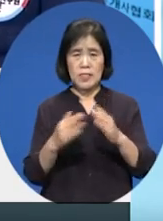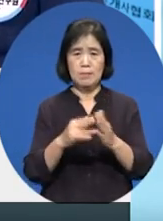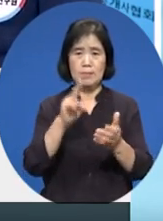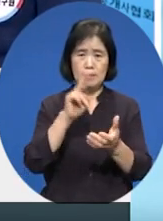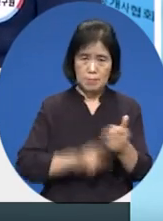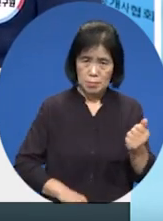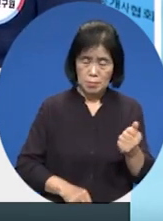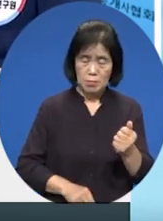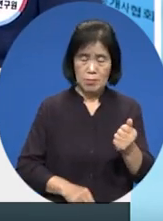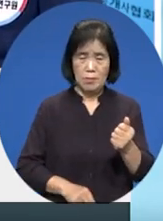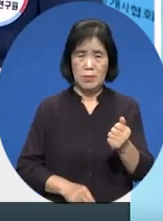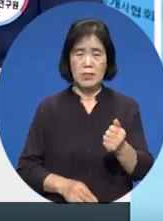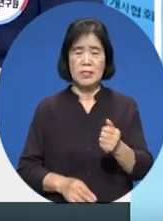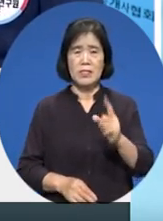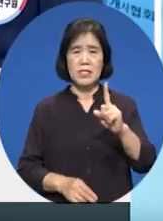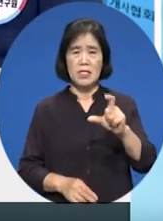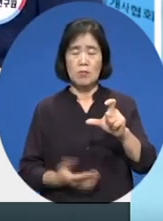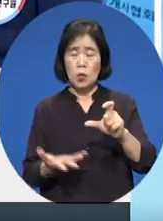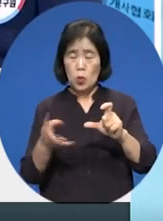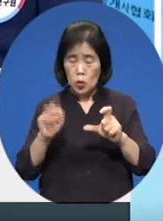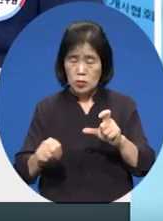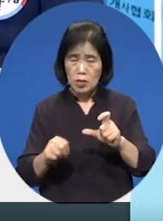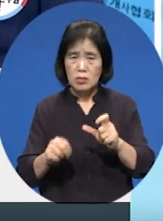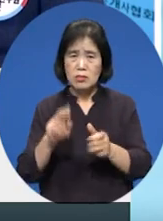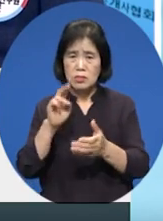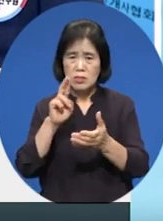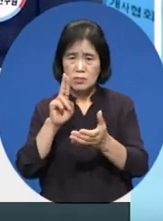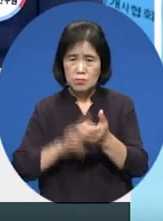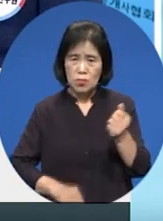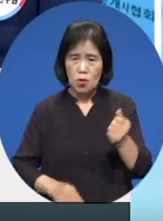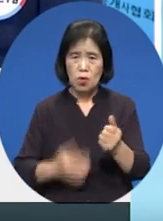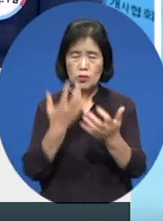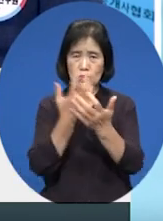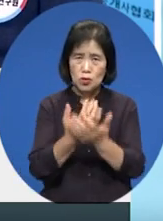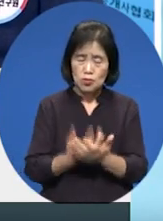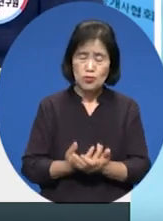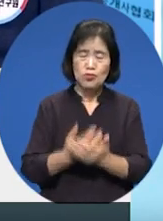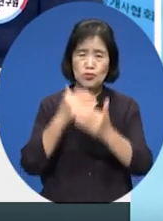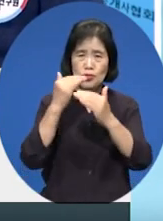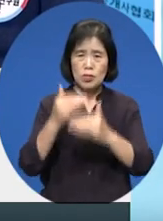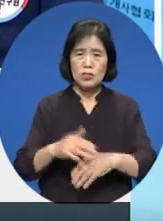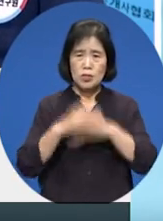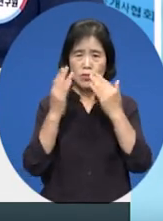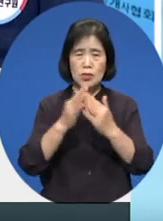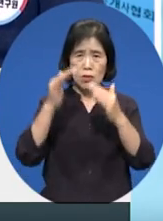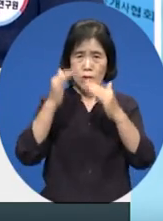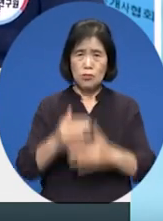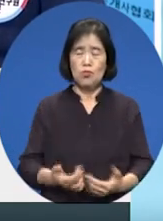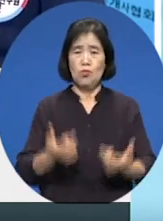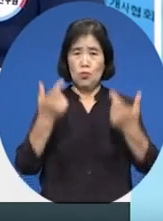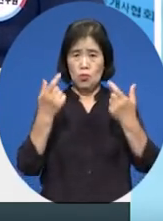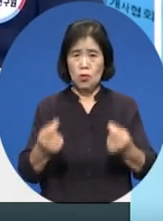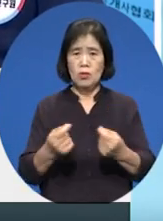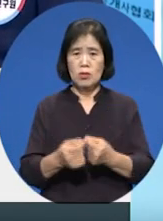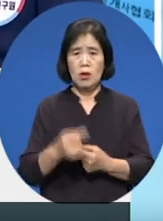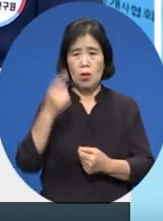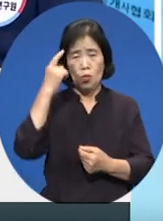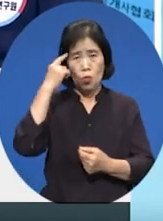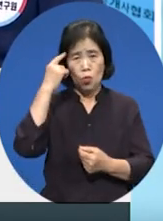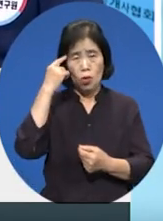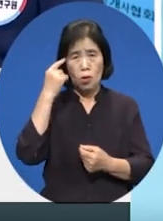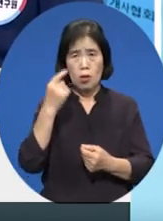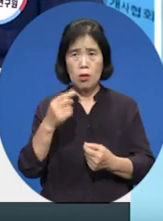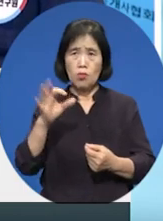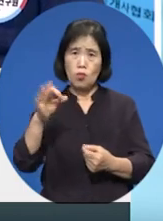파나 15억짜리 집을 뭐 사고 파나 서류 과정 뭐 이런 전체 과정 똑같거든요. 네. 왜 요율이